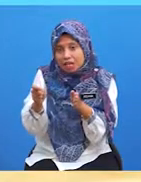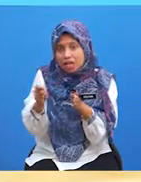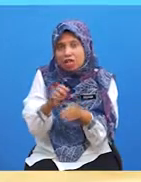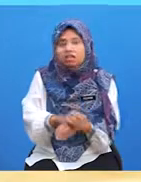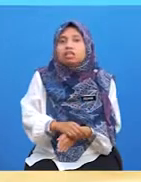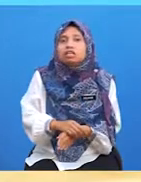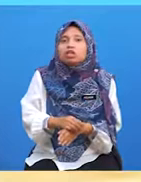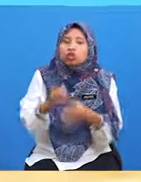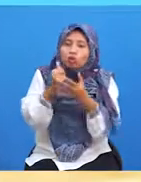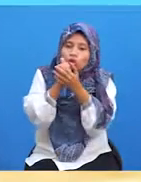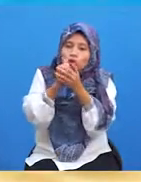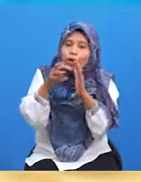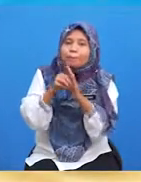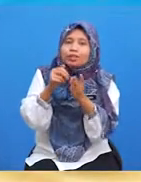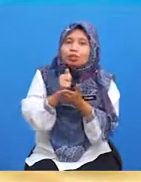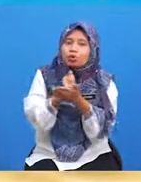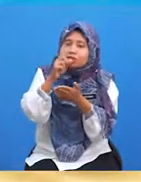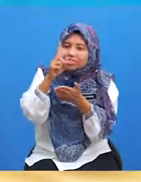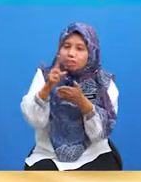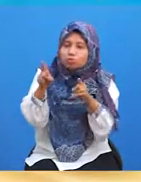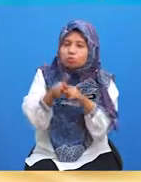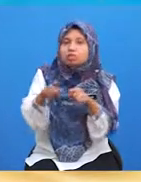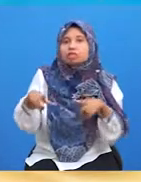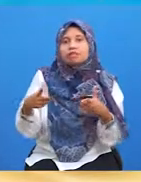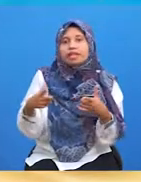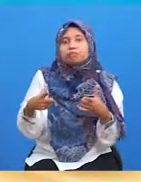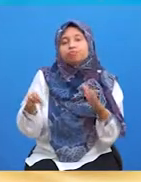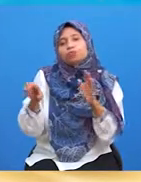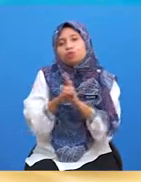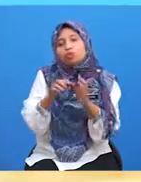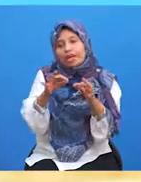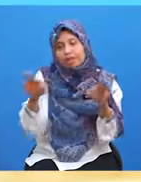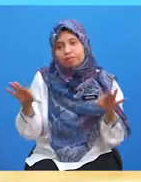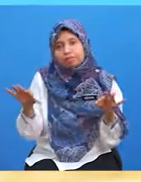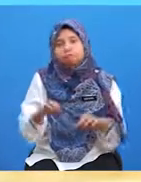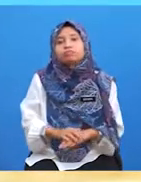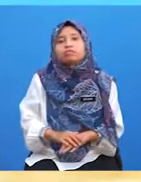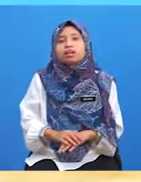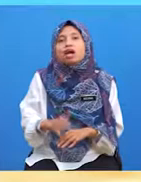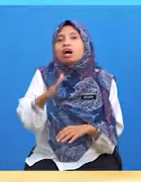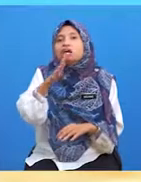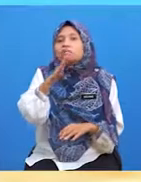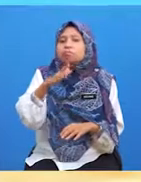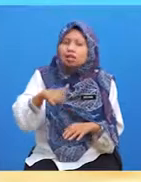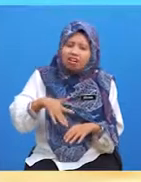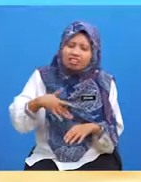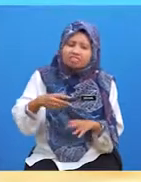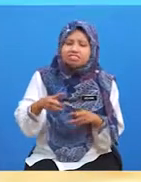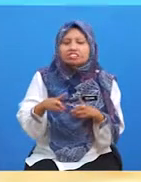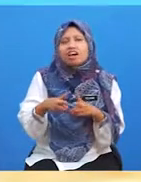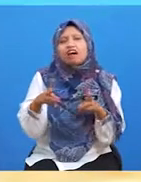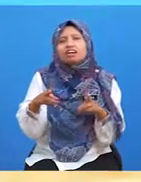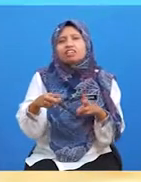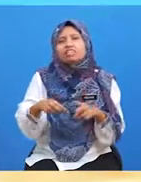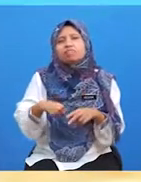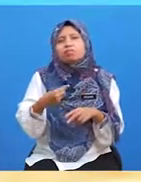antara satu sama lain. Kita lihat contoh ayat. Emak berasa gembira